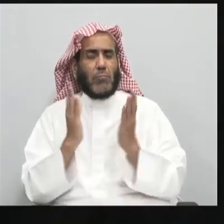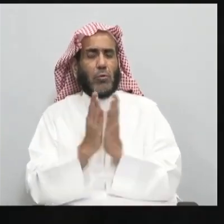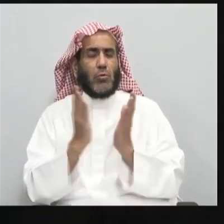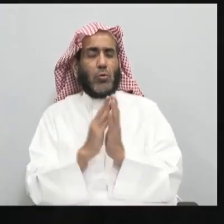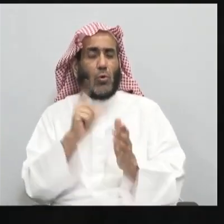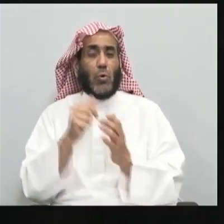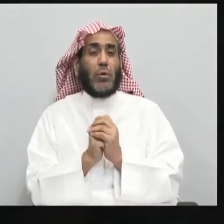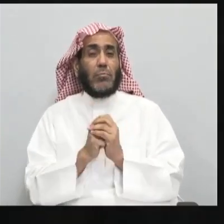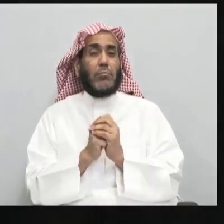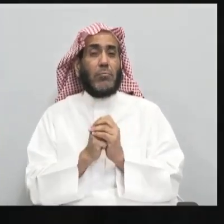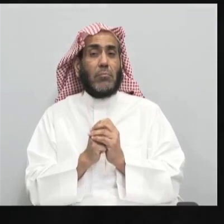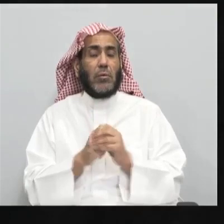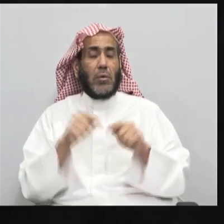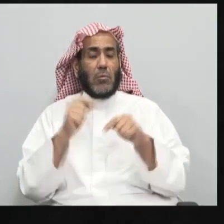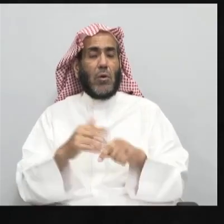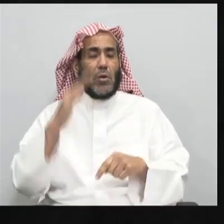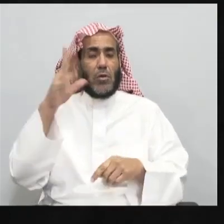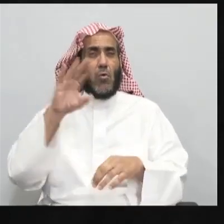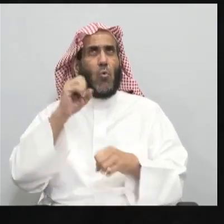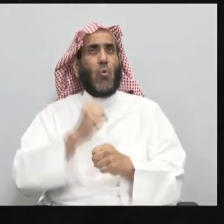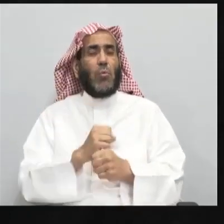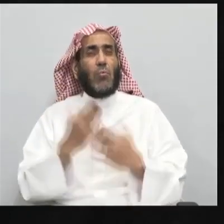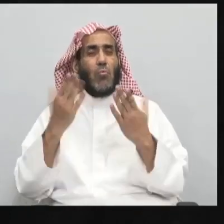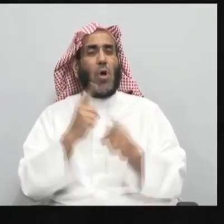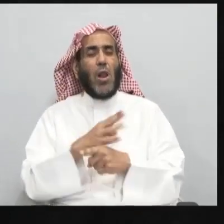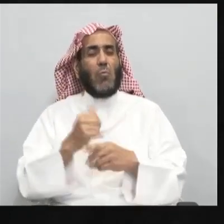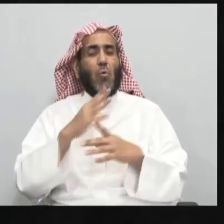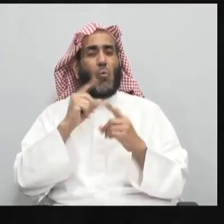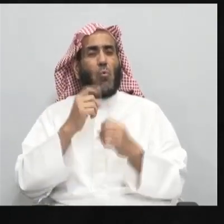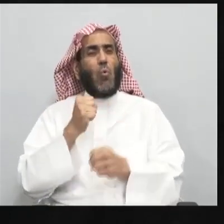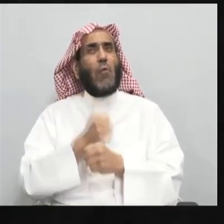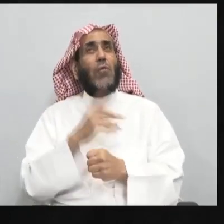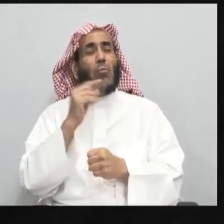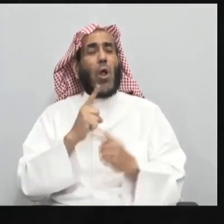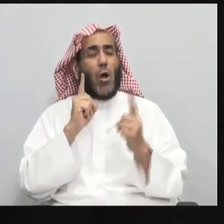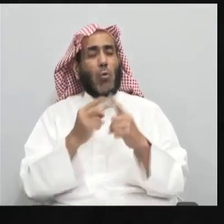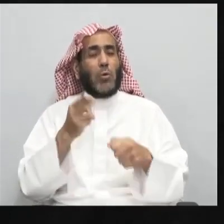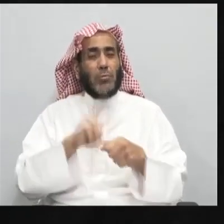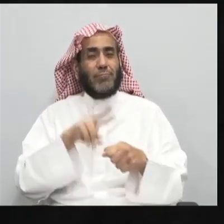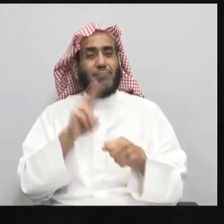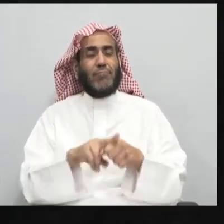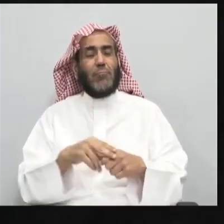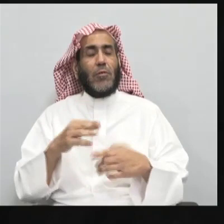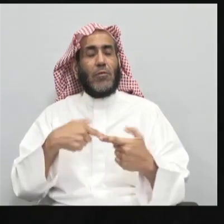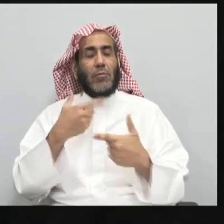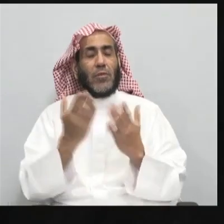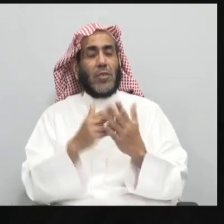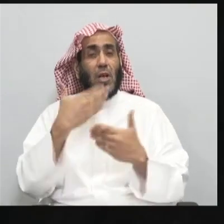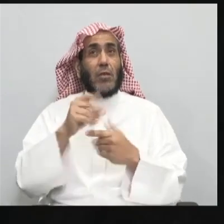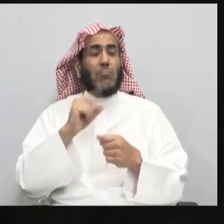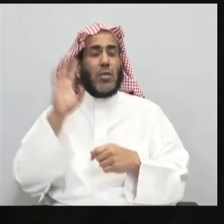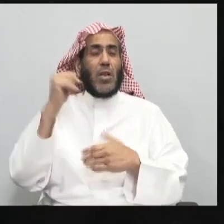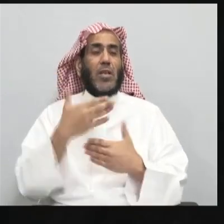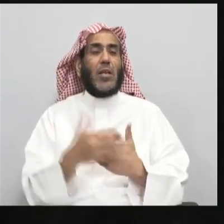اللغويه الان استودعكم الله الذي لا تضيع ودائعه والقاكم مره اخرى في الحصه القادمه باذن الله